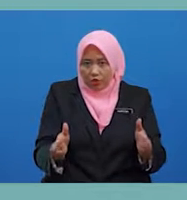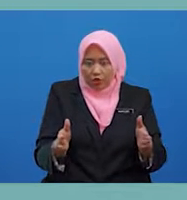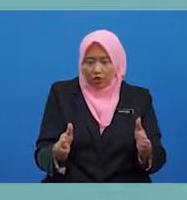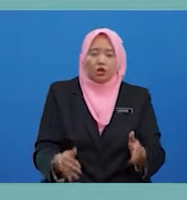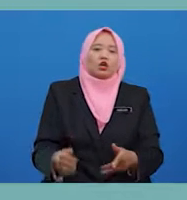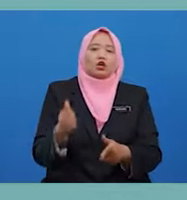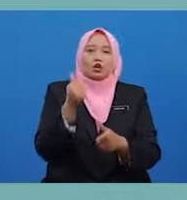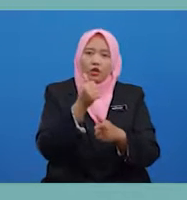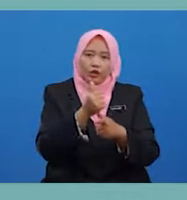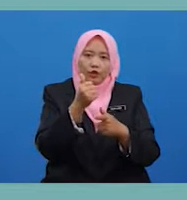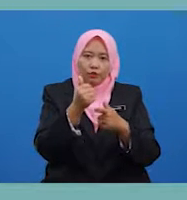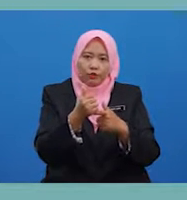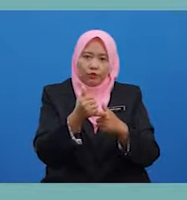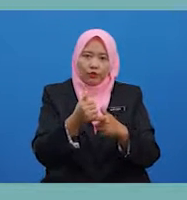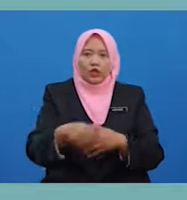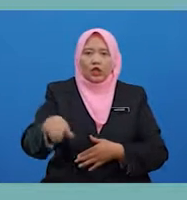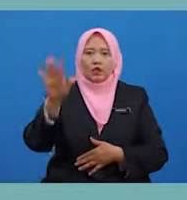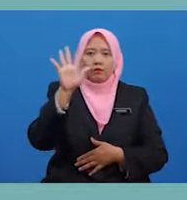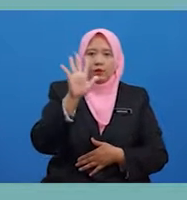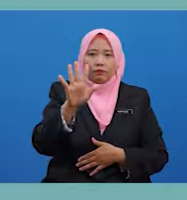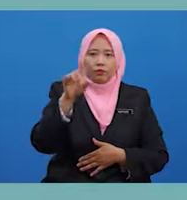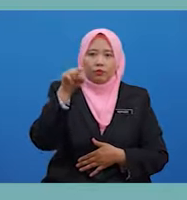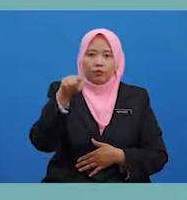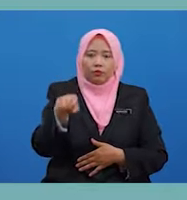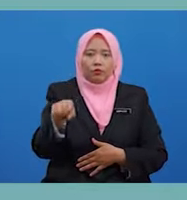7,700 orang atau